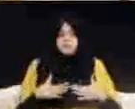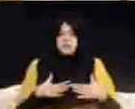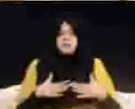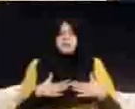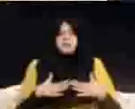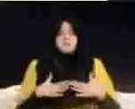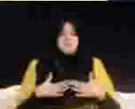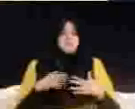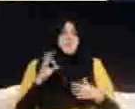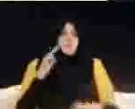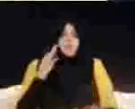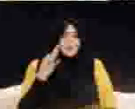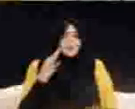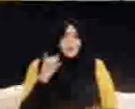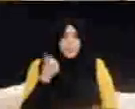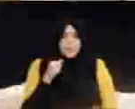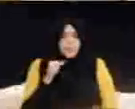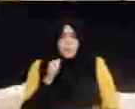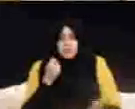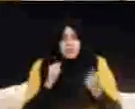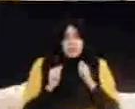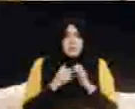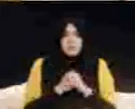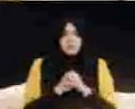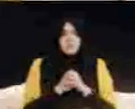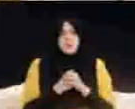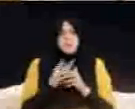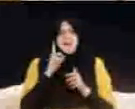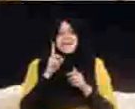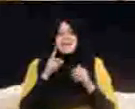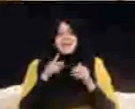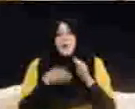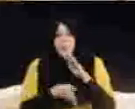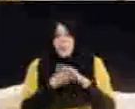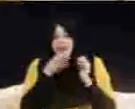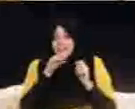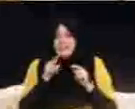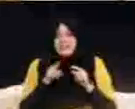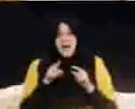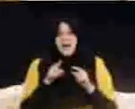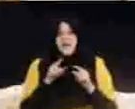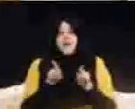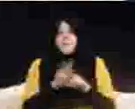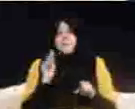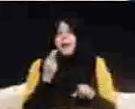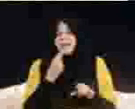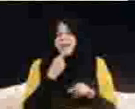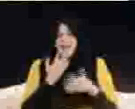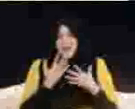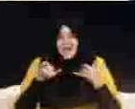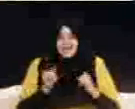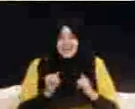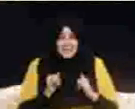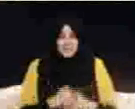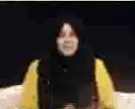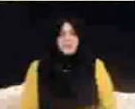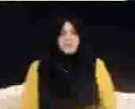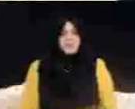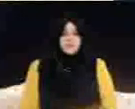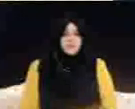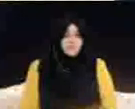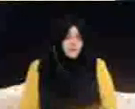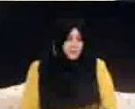الهيئات التي ذكرناها فهي من المكملات ومن المحسنات. تسأل أم محمد عن كيفية رقية البيت،